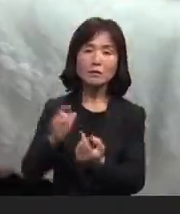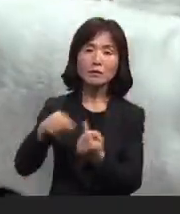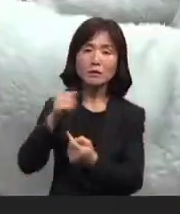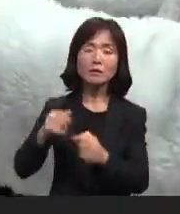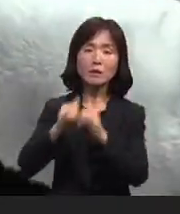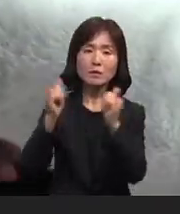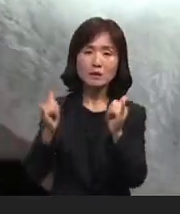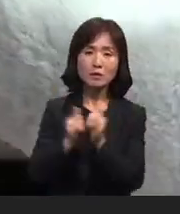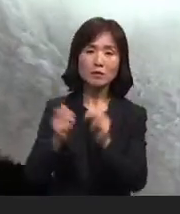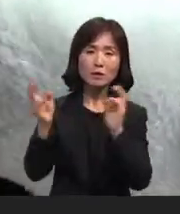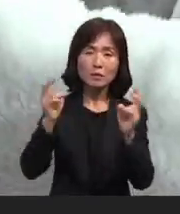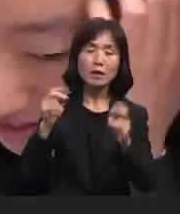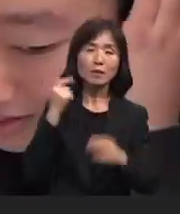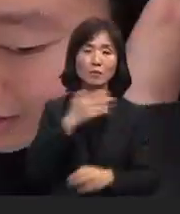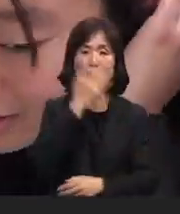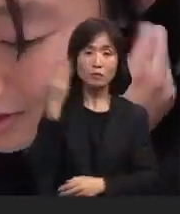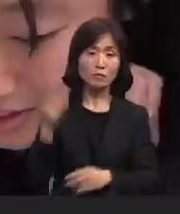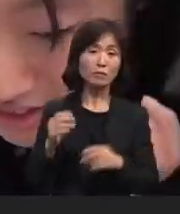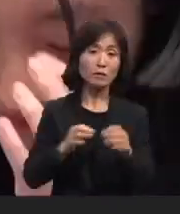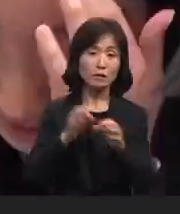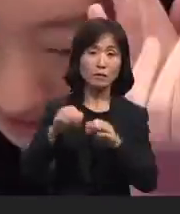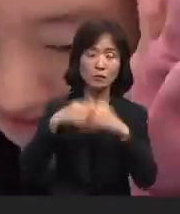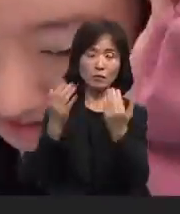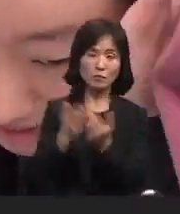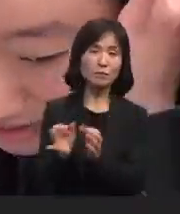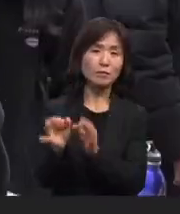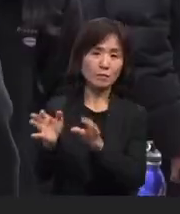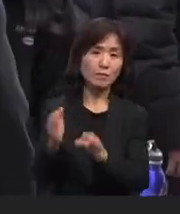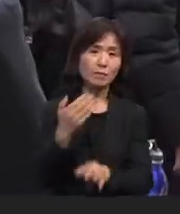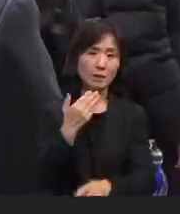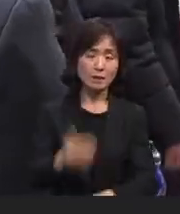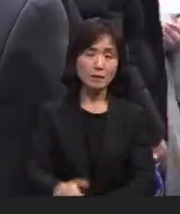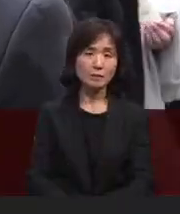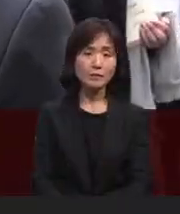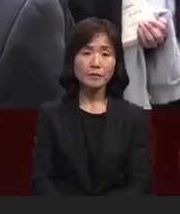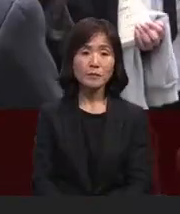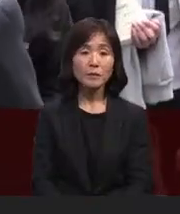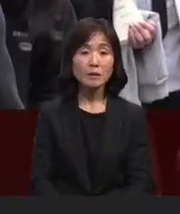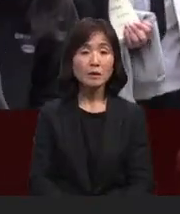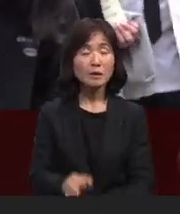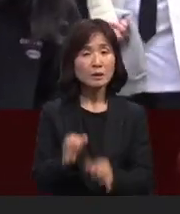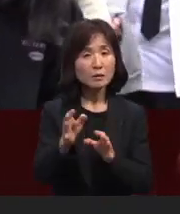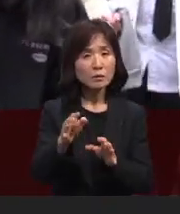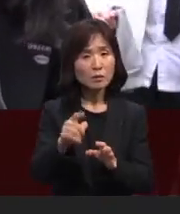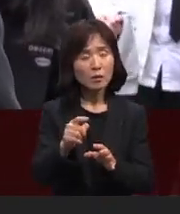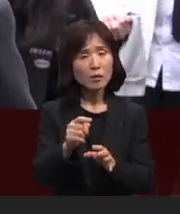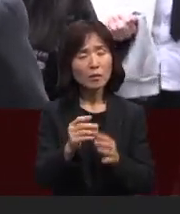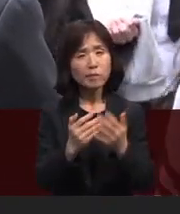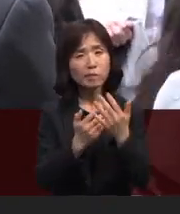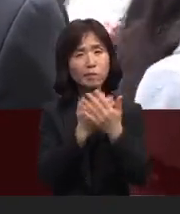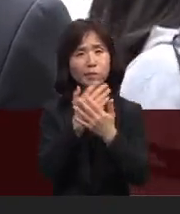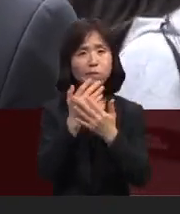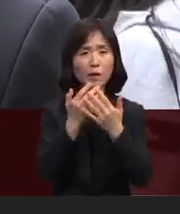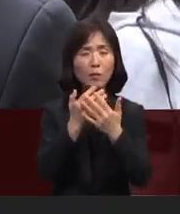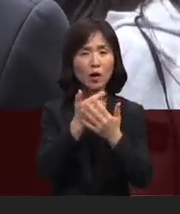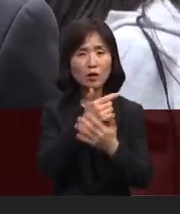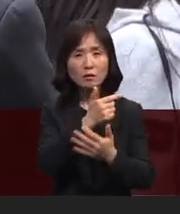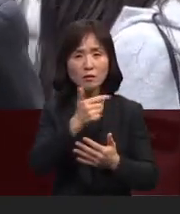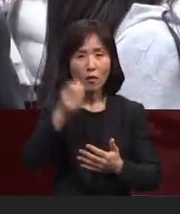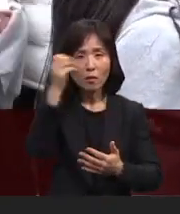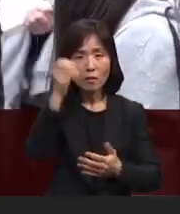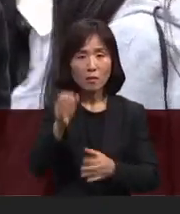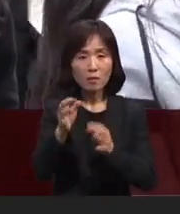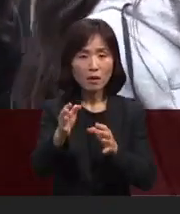사회적 기업인 아름다운 가게에 모두 기부됩니다. 기부라 하면 마냥 막막하게 느껴지고 뭔가 큰 걸 해야 될 것